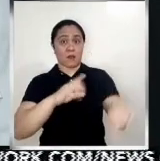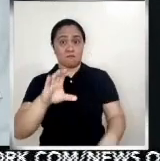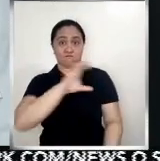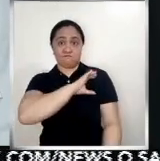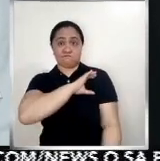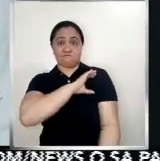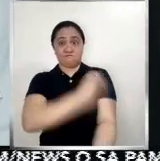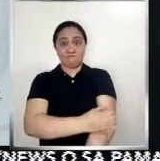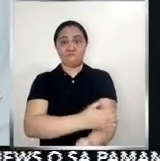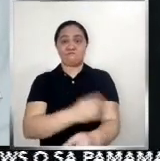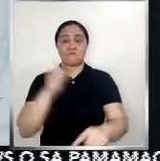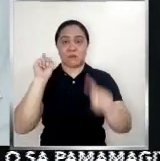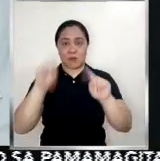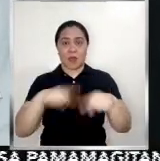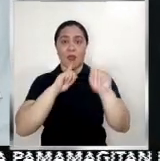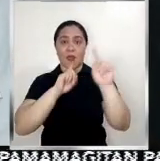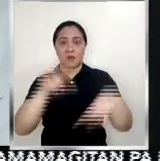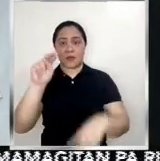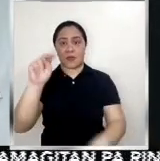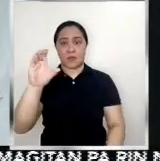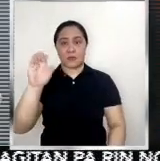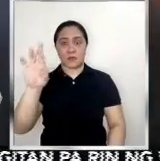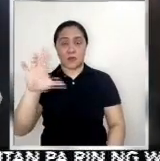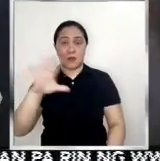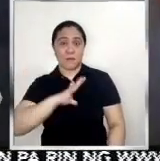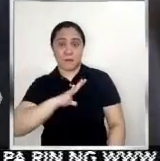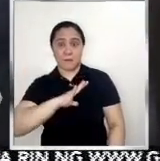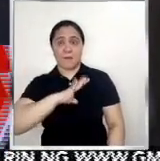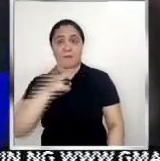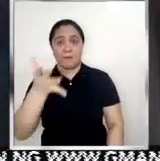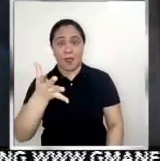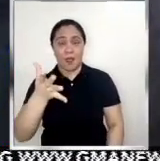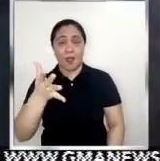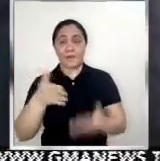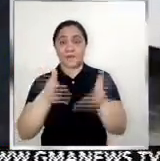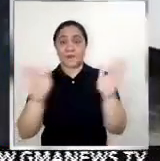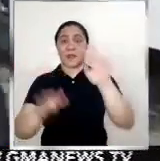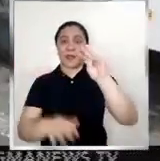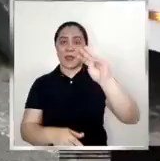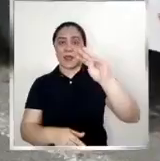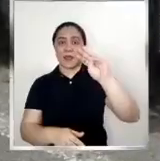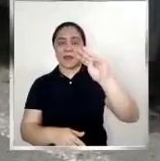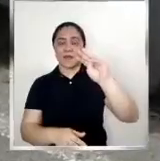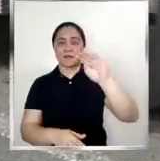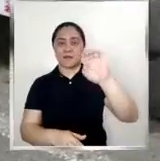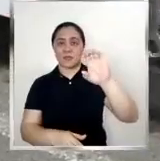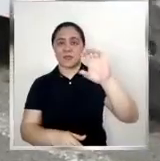NCR ay pwede na ba mag-MGCQ. Bon Aquino, nakatutok, 24 Oras.